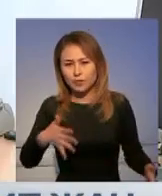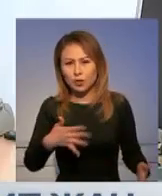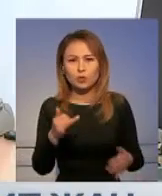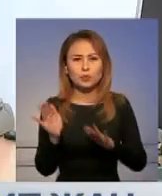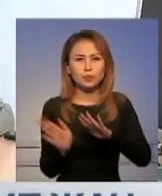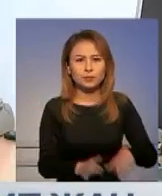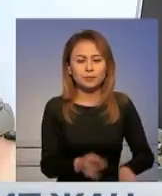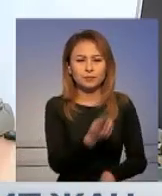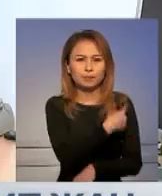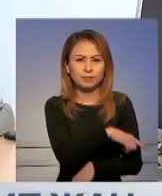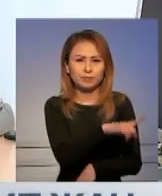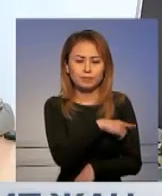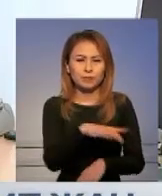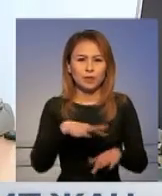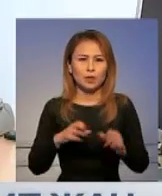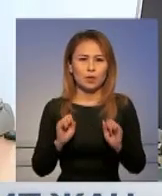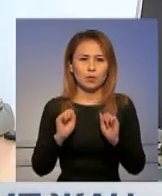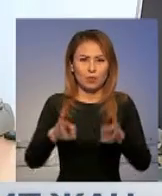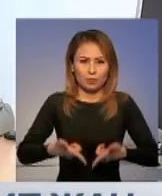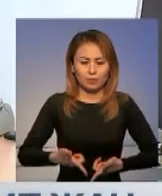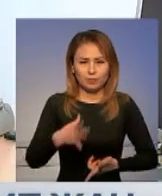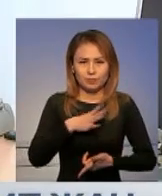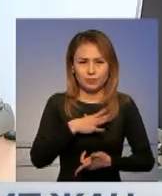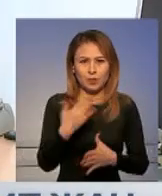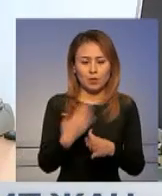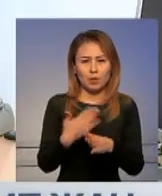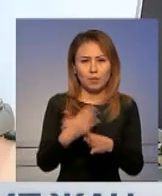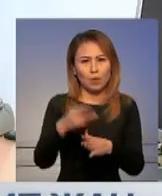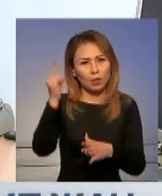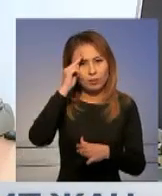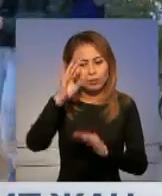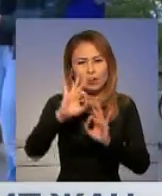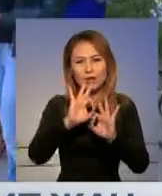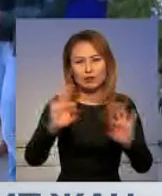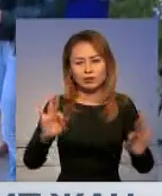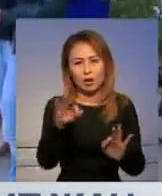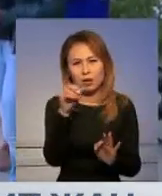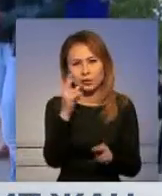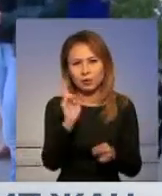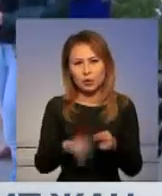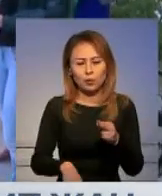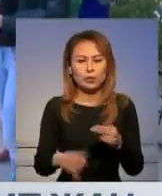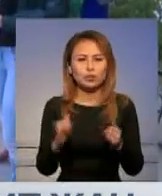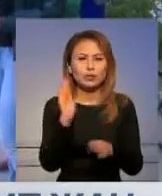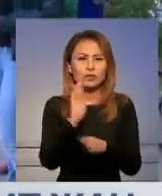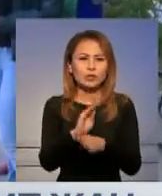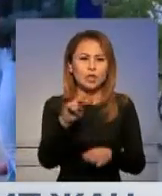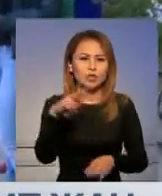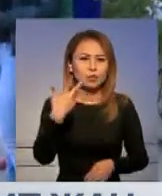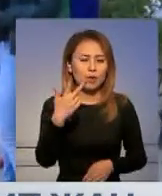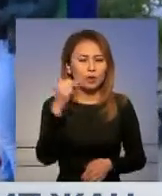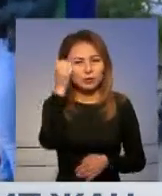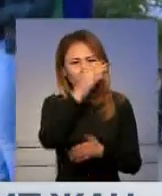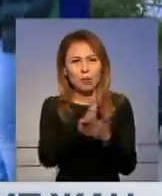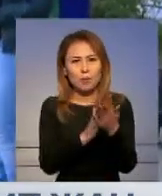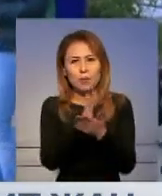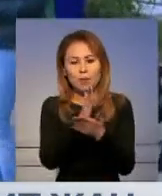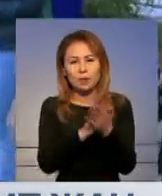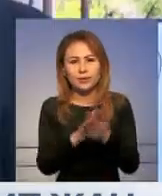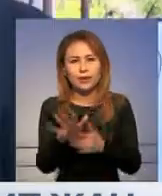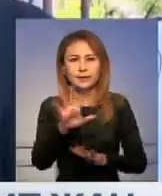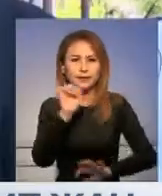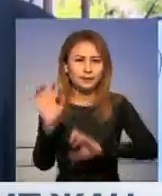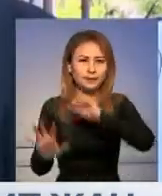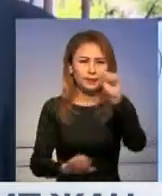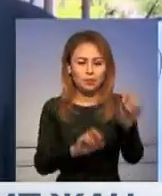Содан медицина колледжіне түсіп фельдшер атандым. Оқу орнын үздік аяқтадым. Владислав Трифонов 23 жыл бойы мануалды терапия